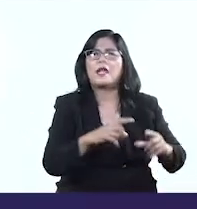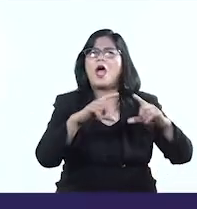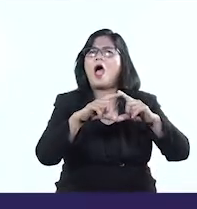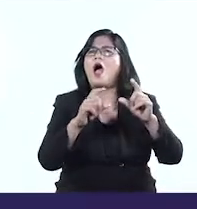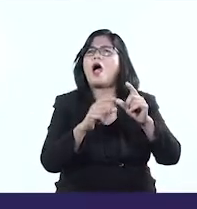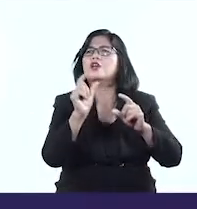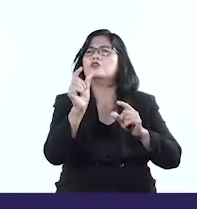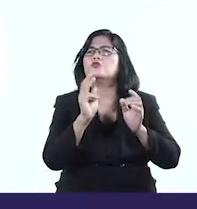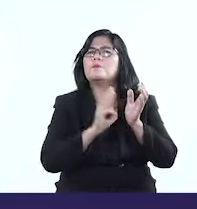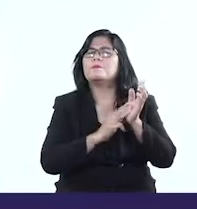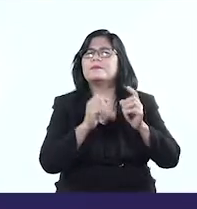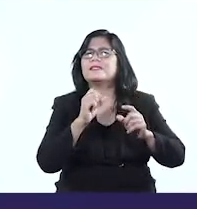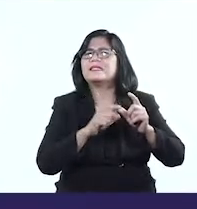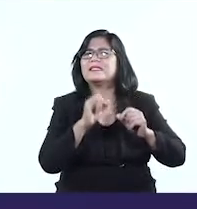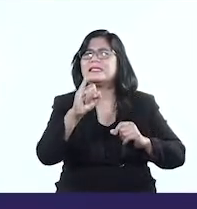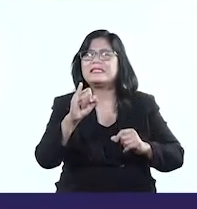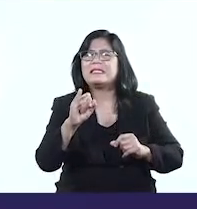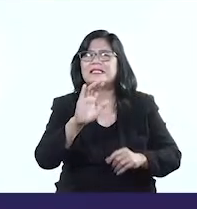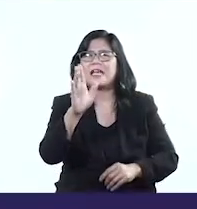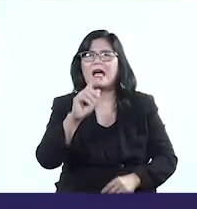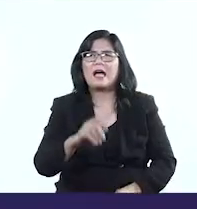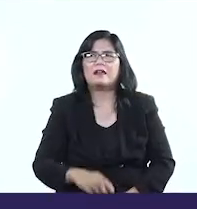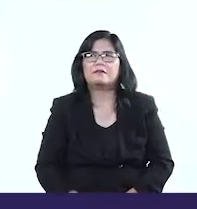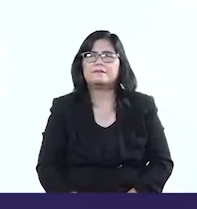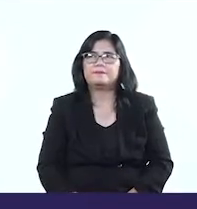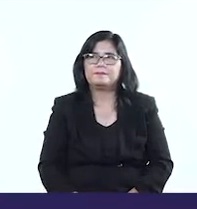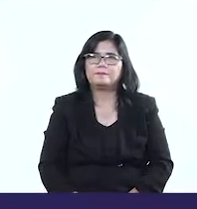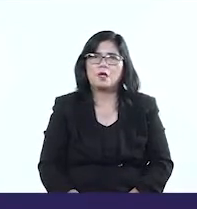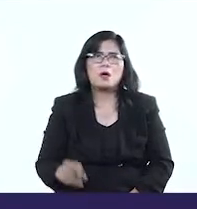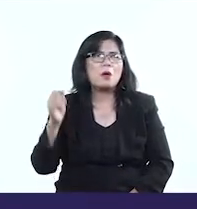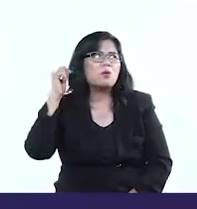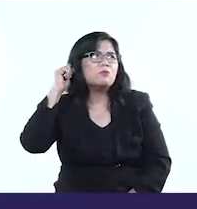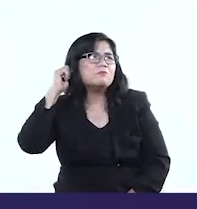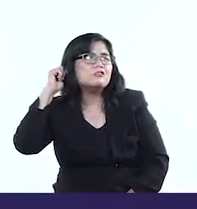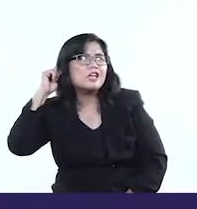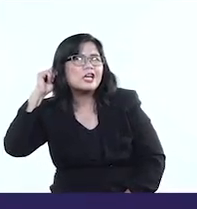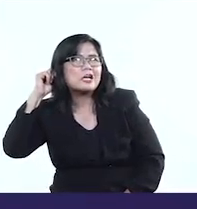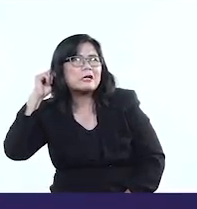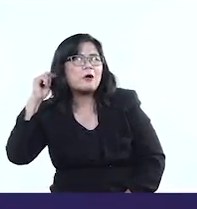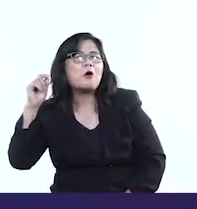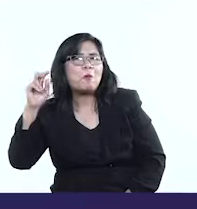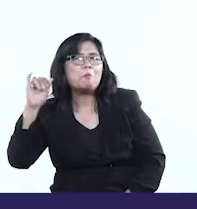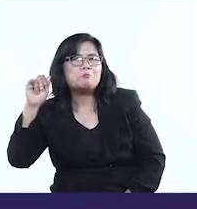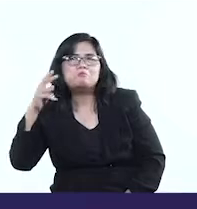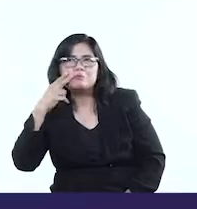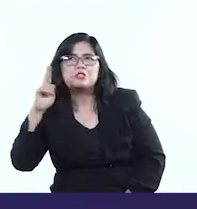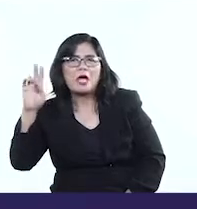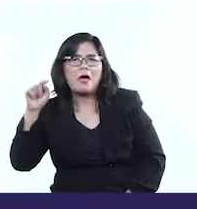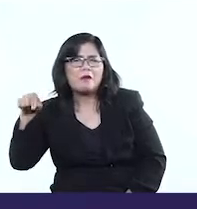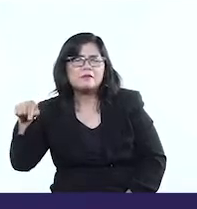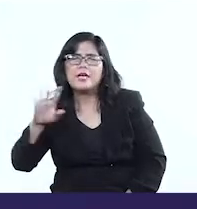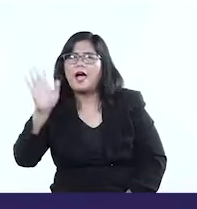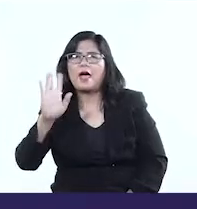Hah Jangan kuping tipis jangan dengar sesuatu langsung percaya dulu selidiki